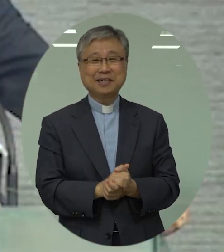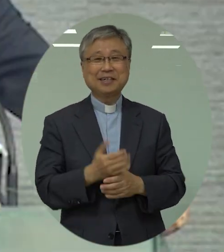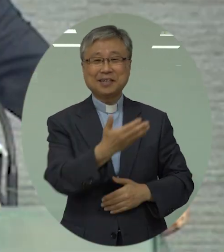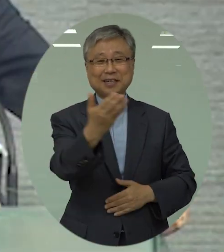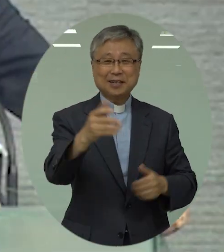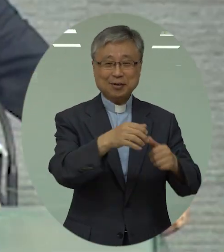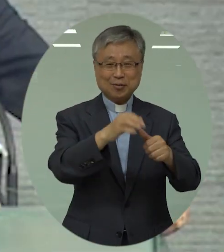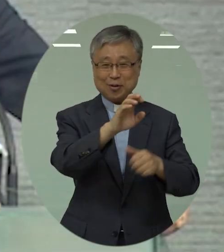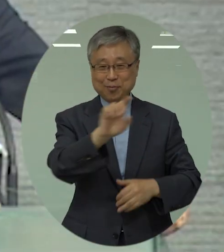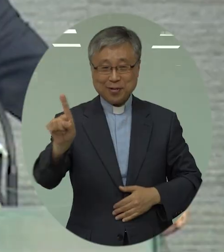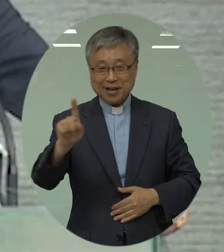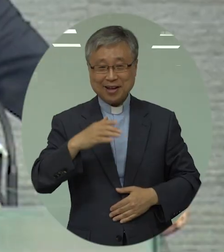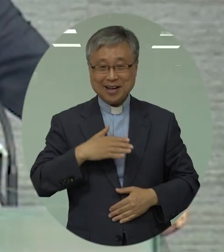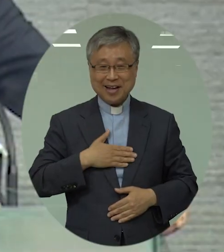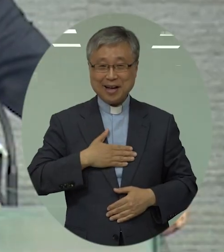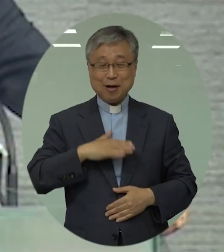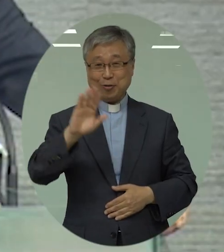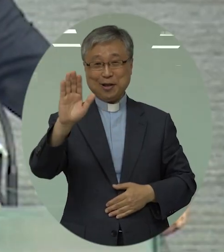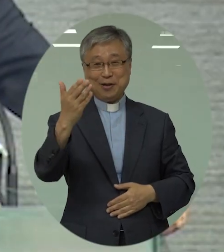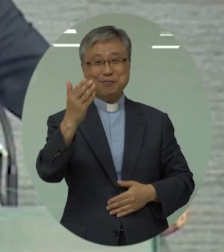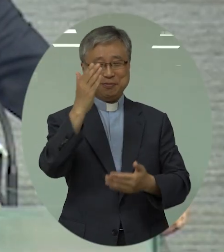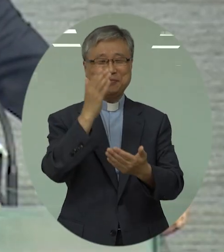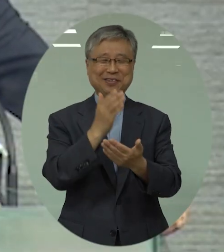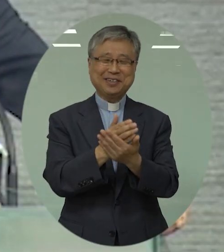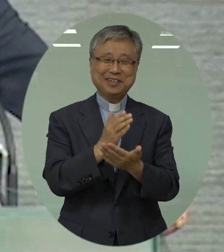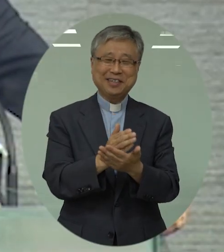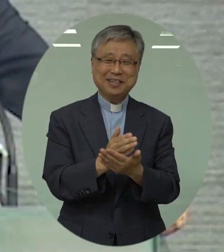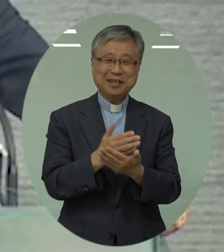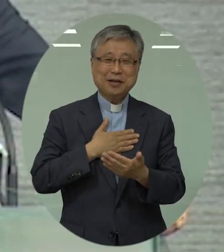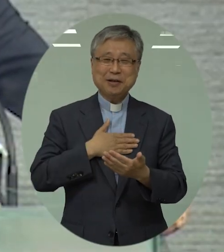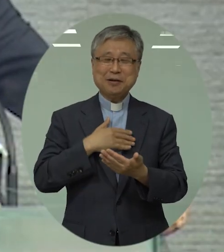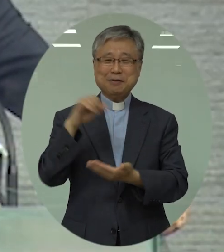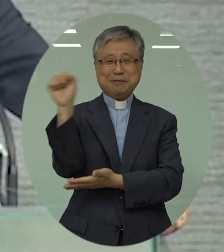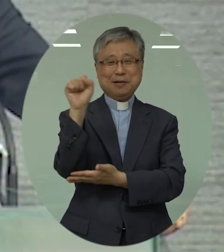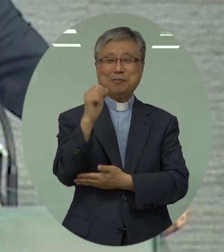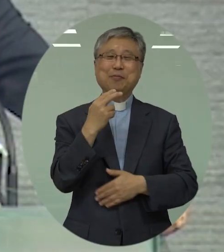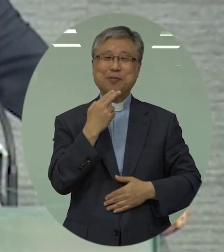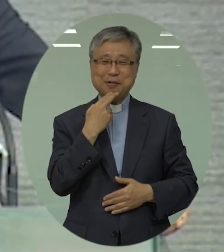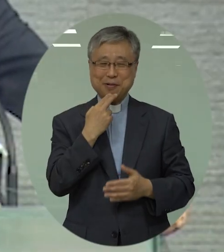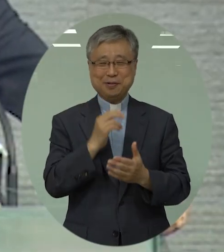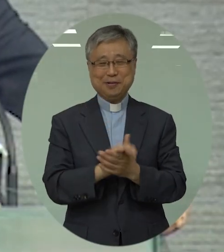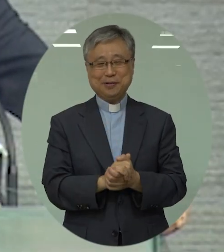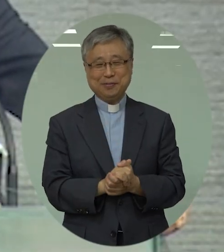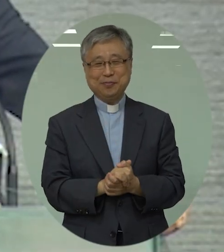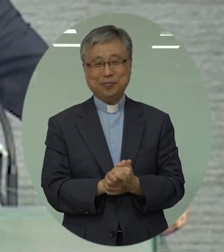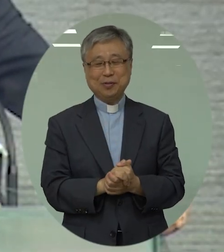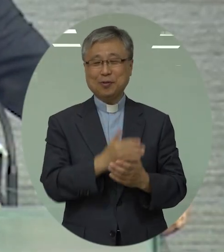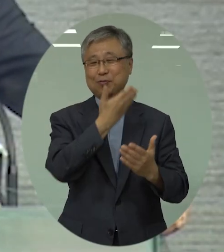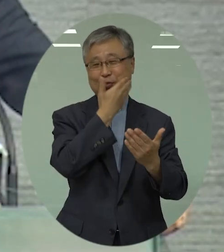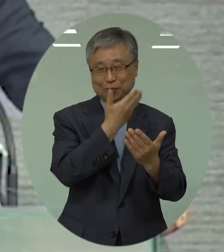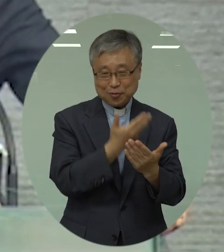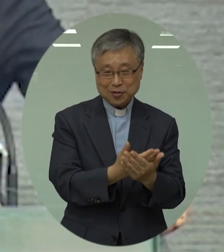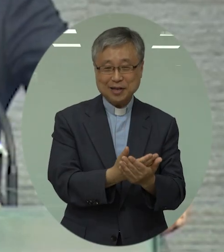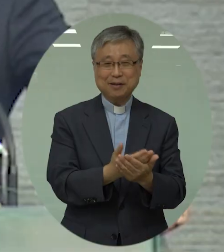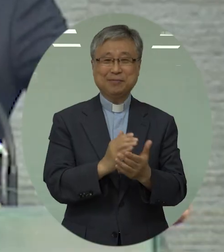여러분이 구원파가 돼갖고 한번 질문을 해봐. 그래야 흔들림이 없으니까. 중요한